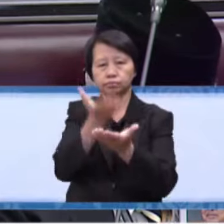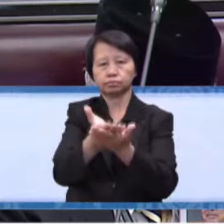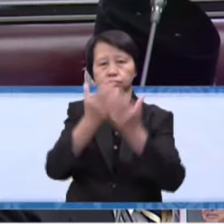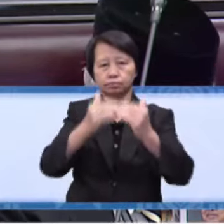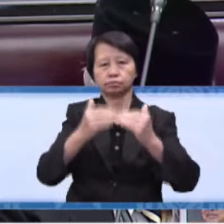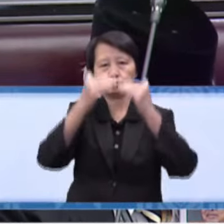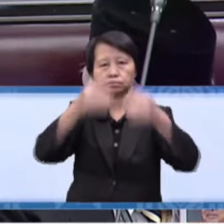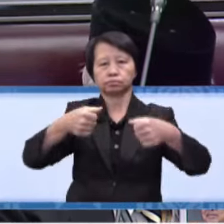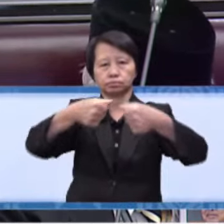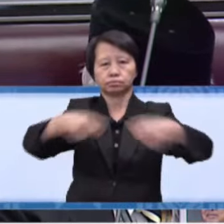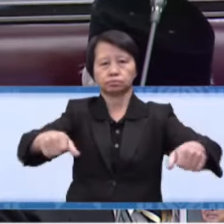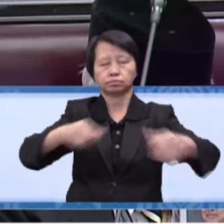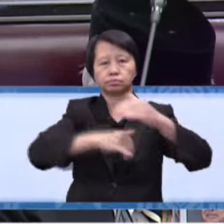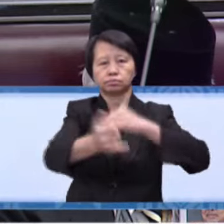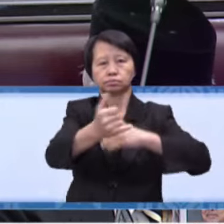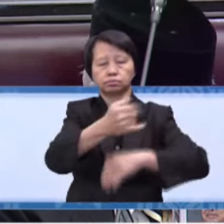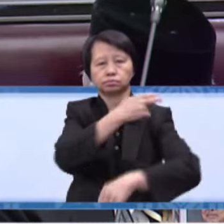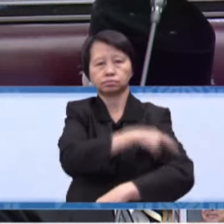menaikkan